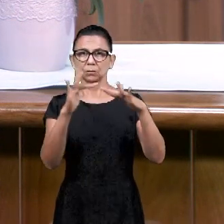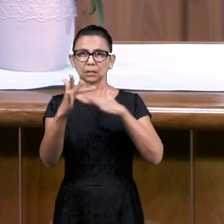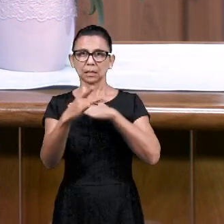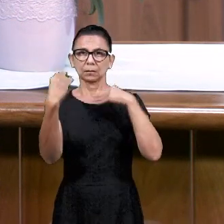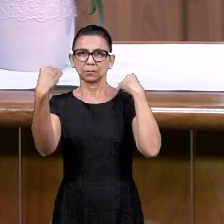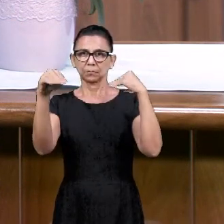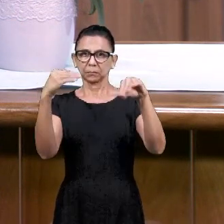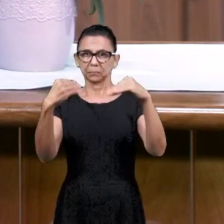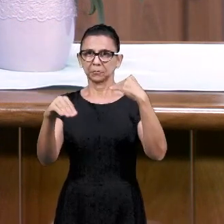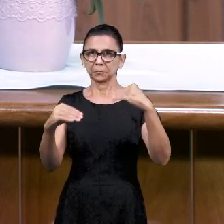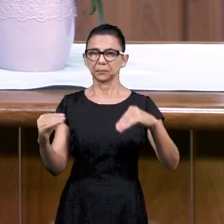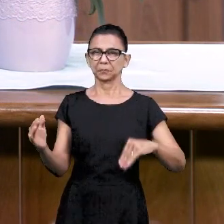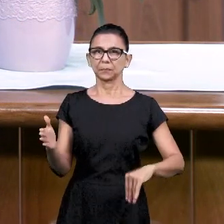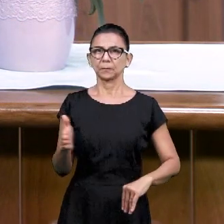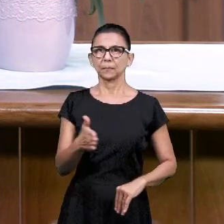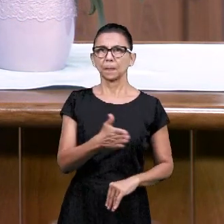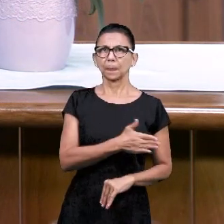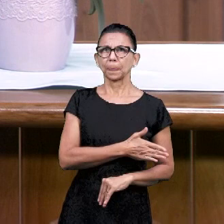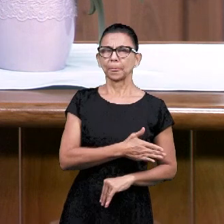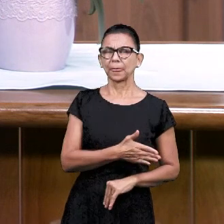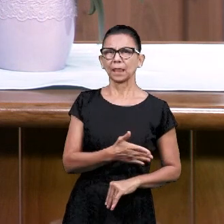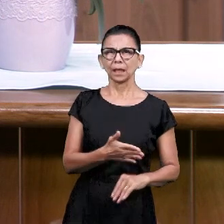réseaux sociaux. Je vais lire.